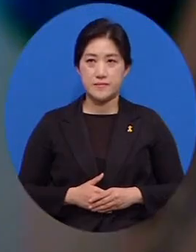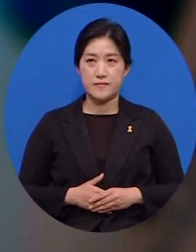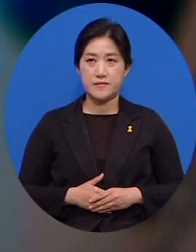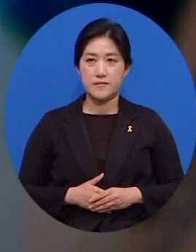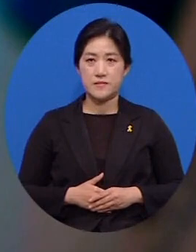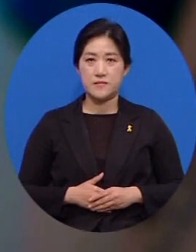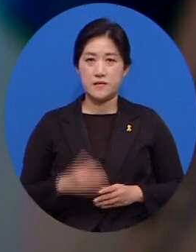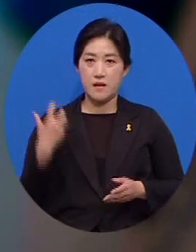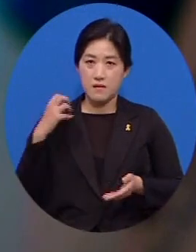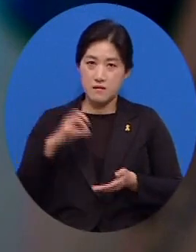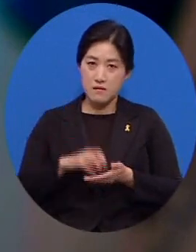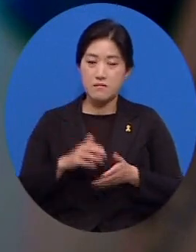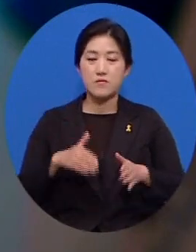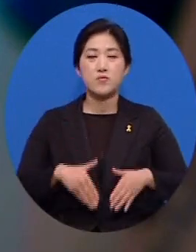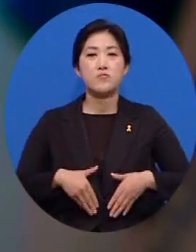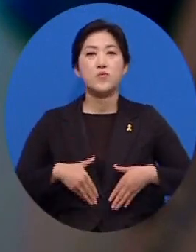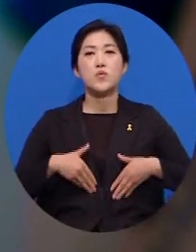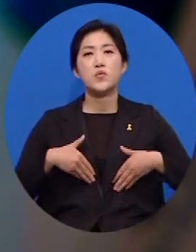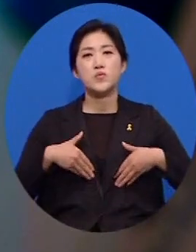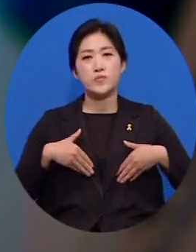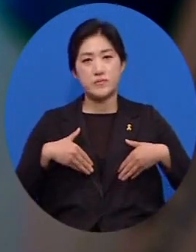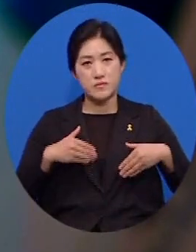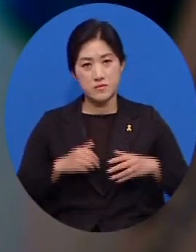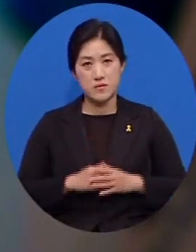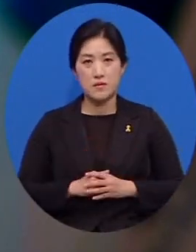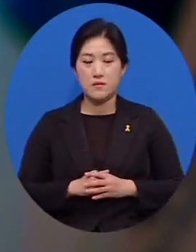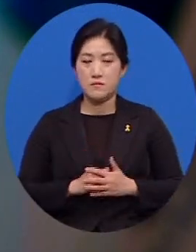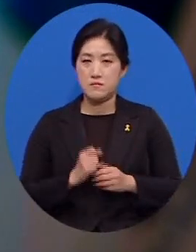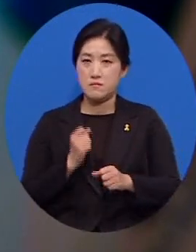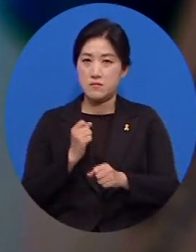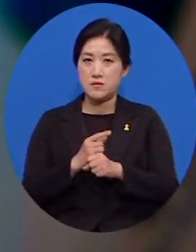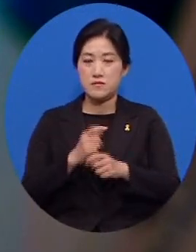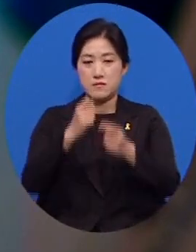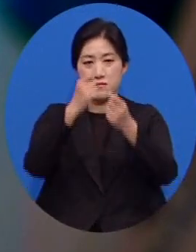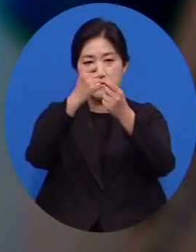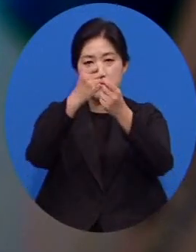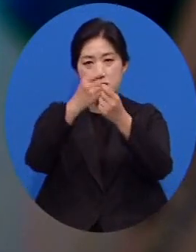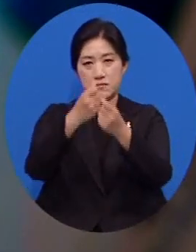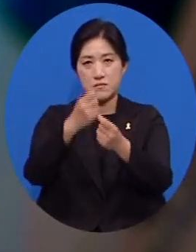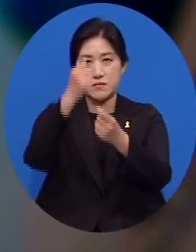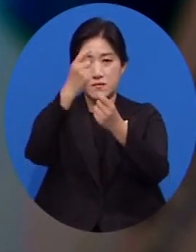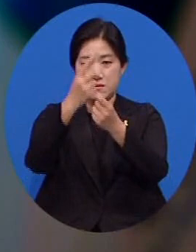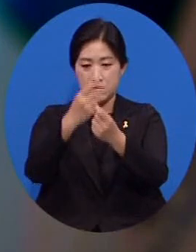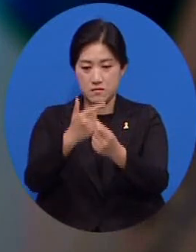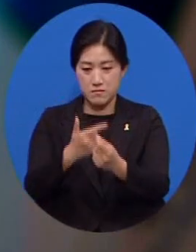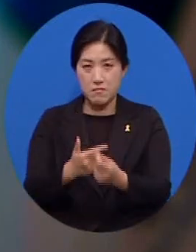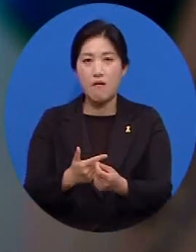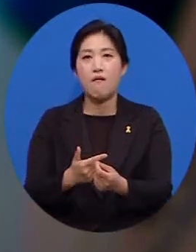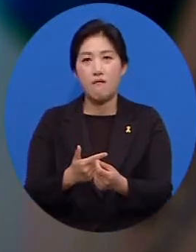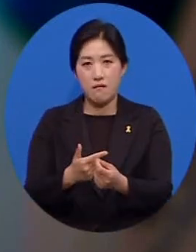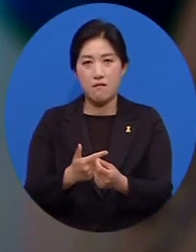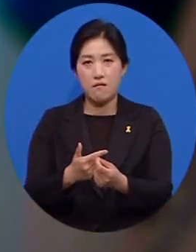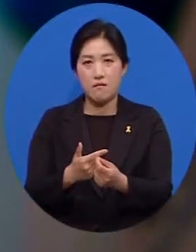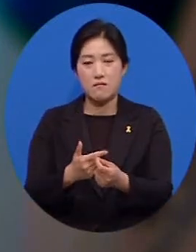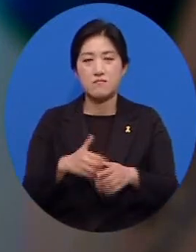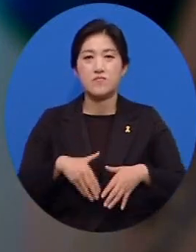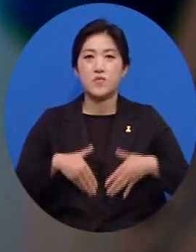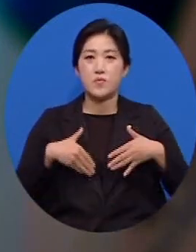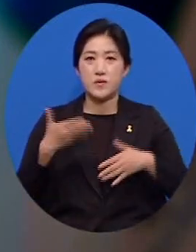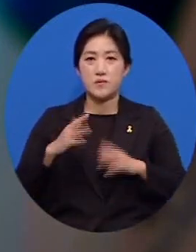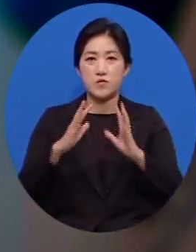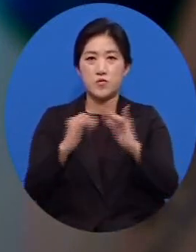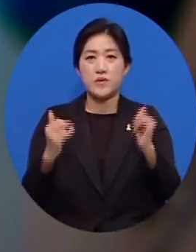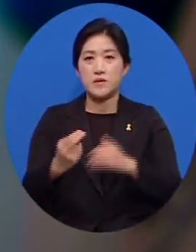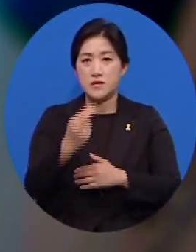다시 봄이 왔습니다. 벌써 여섯 번째 맞이하는 봄이지만 국민의